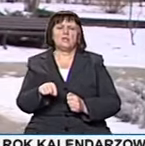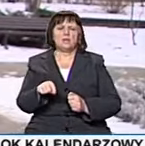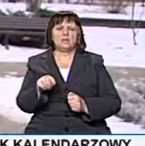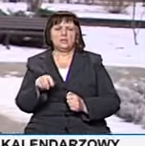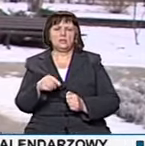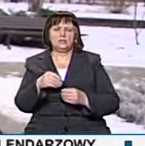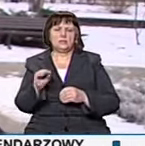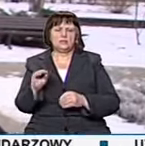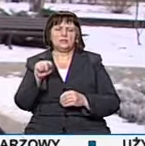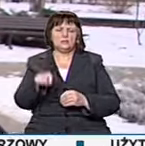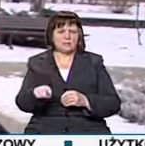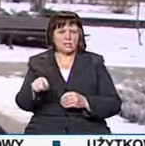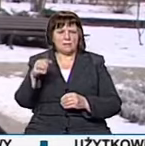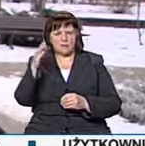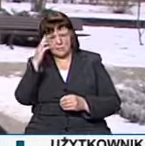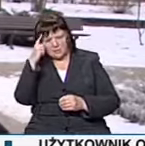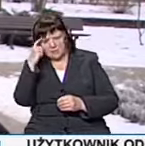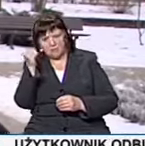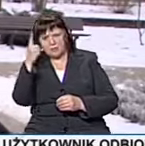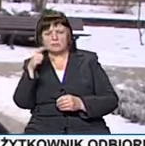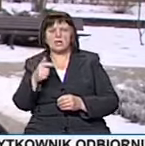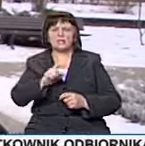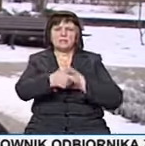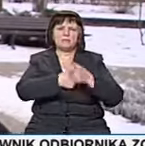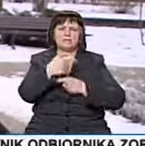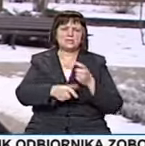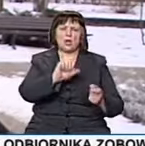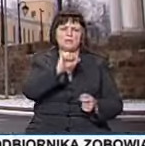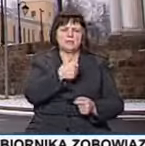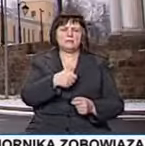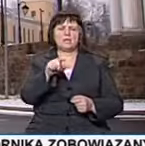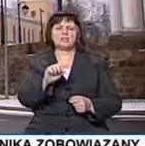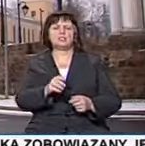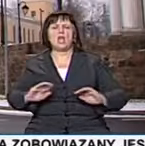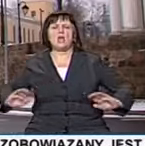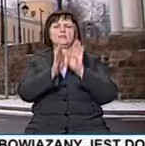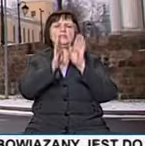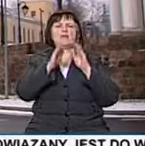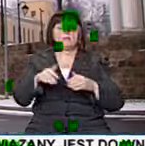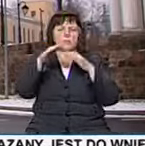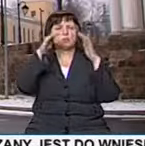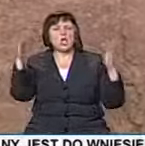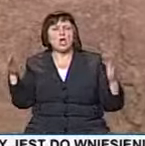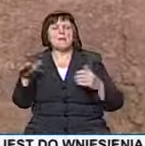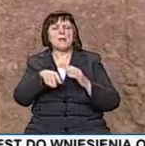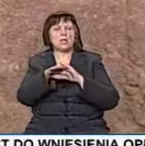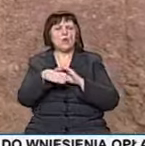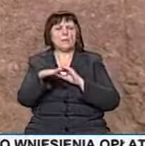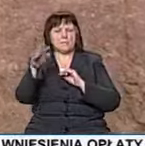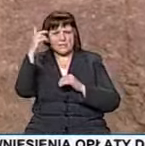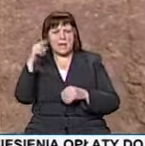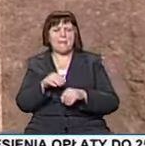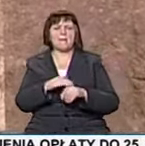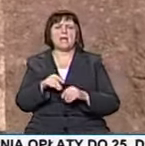więcej miała taka idea zrobić pierwsze w Europie Muzeum Żydowskie pod gołym niebem. Teraz na ulicach Radomska znaleźć można